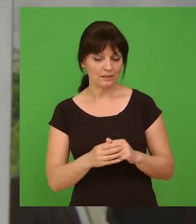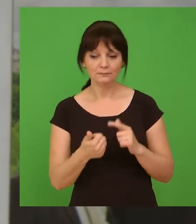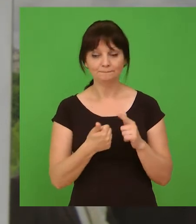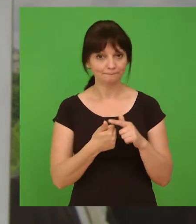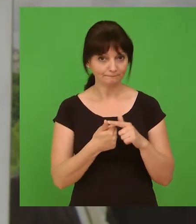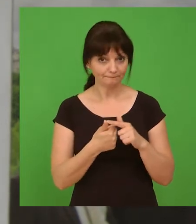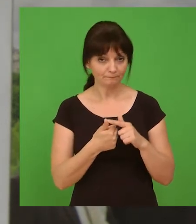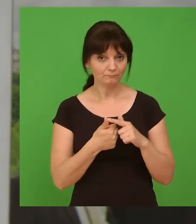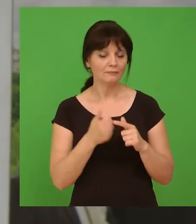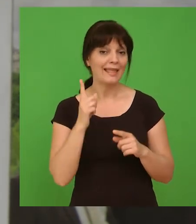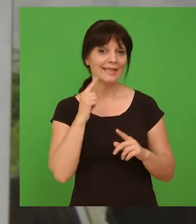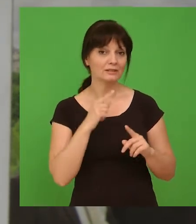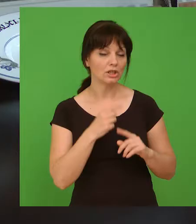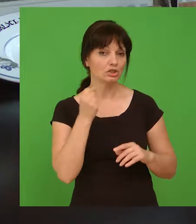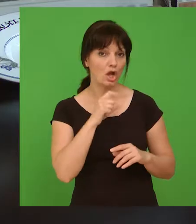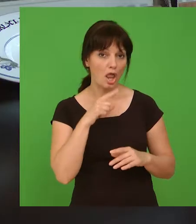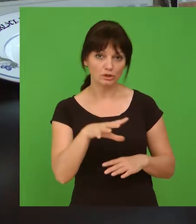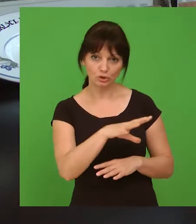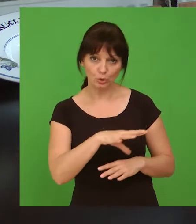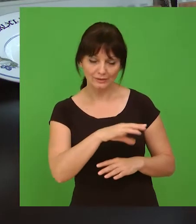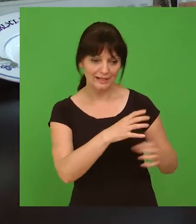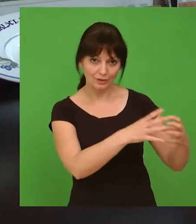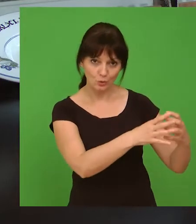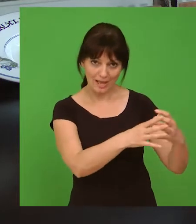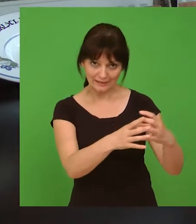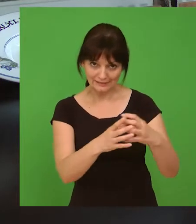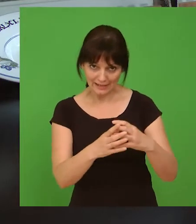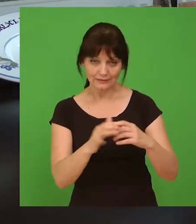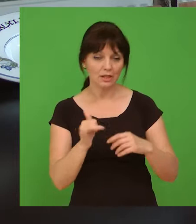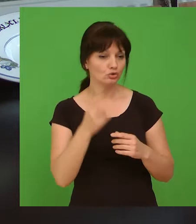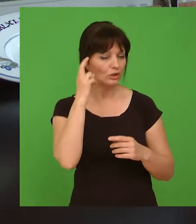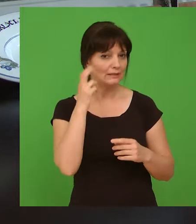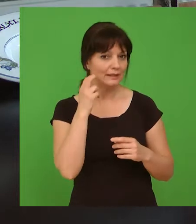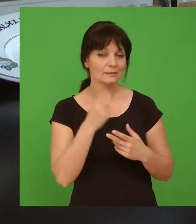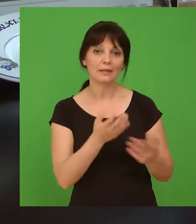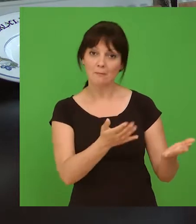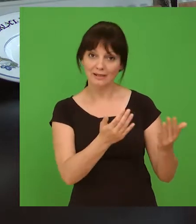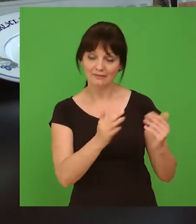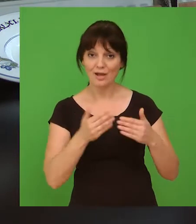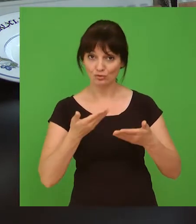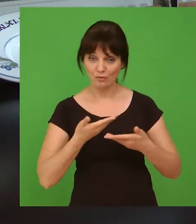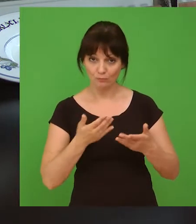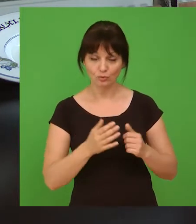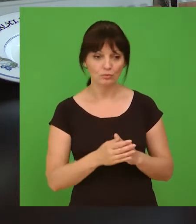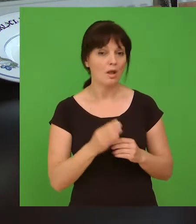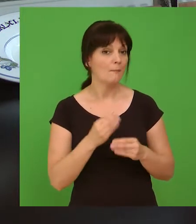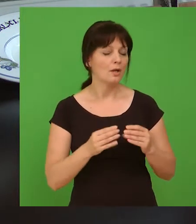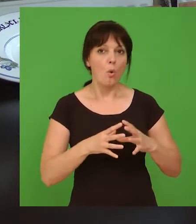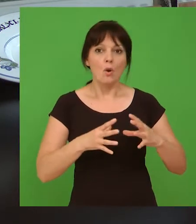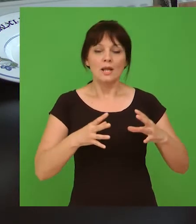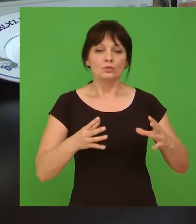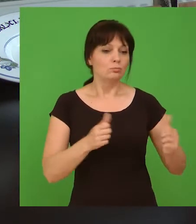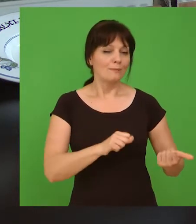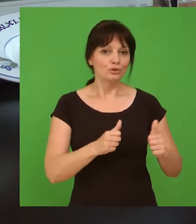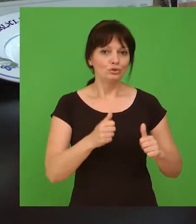Egyrészt Texasba, Dallas környékén gyülekezetek, illetve ottani intézmények meghívására, hiszen óriási baptista